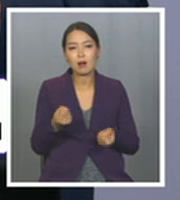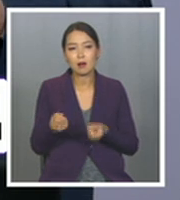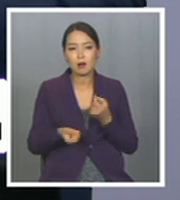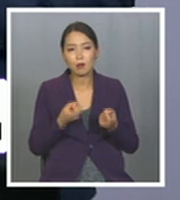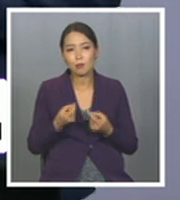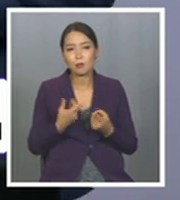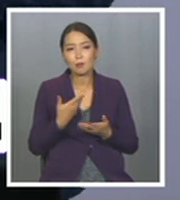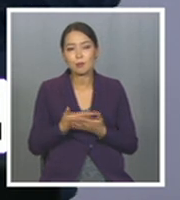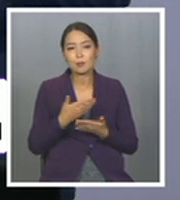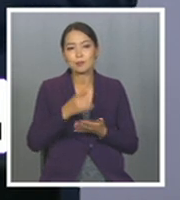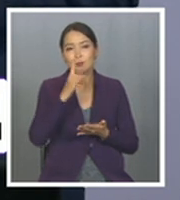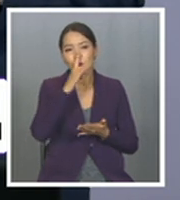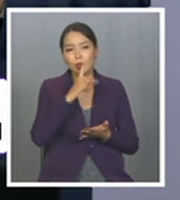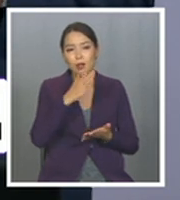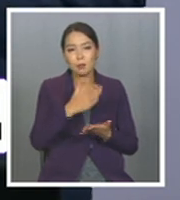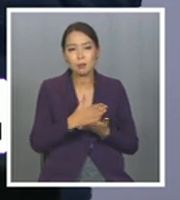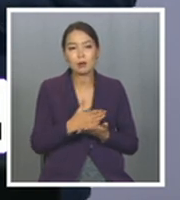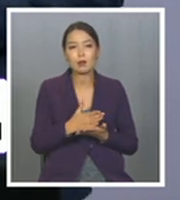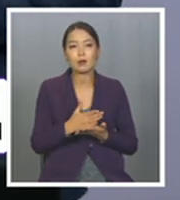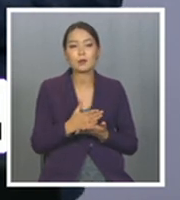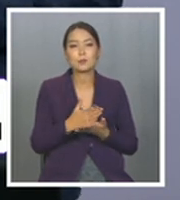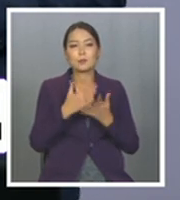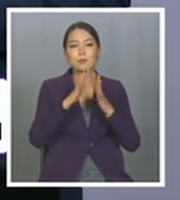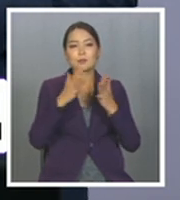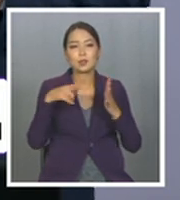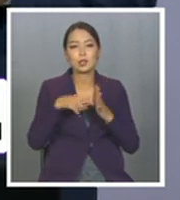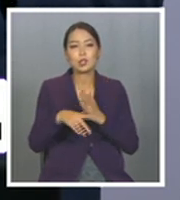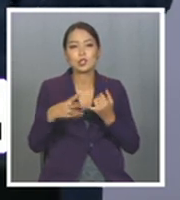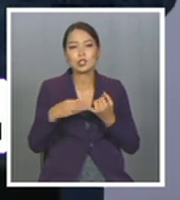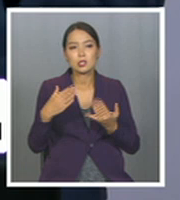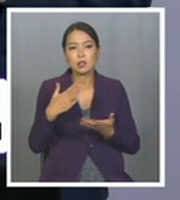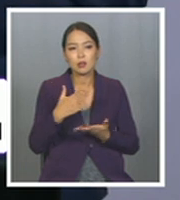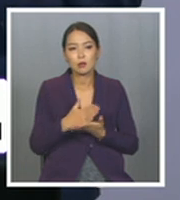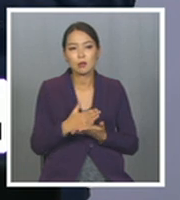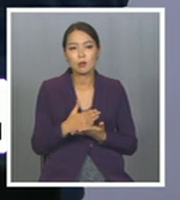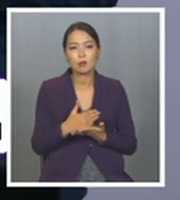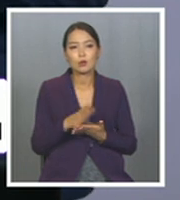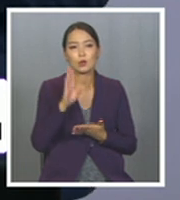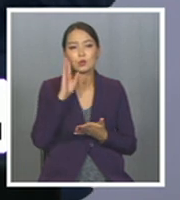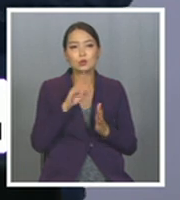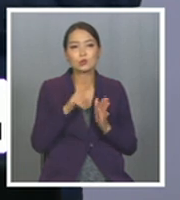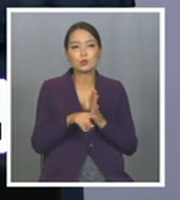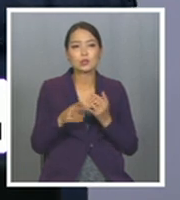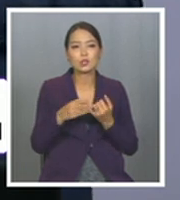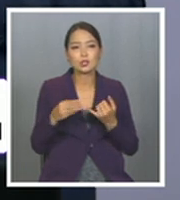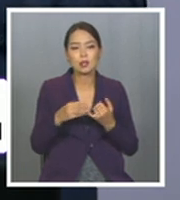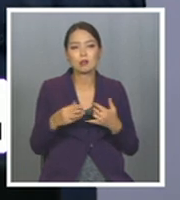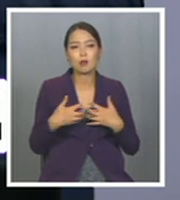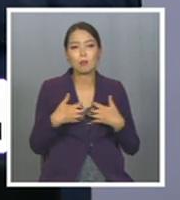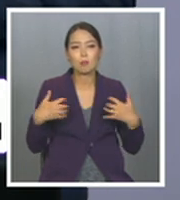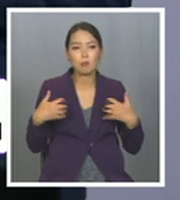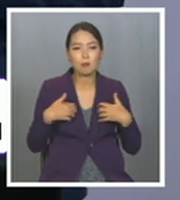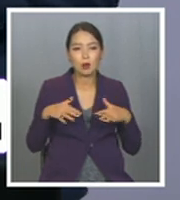үчүн мунайы бар, жанагы орманды жери бар, суулу жерлер, мисалы үчүн мал шаруашылыгына колайлуу